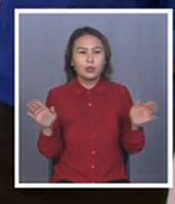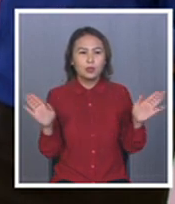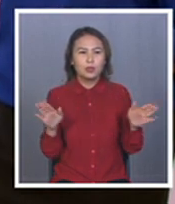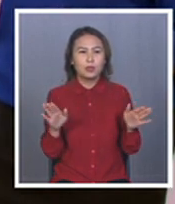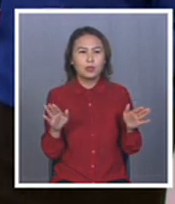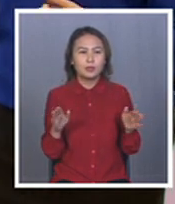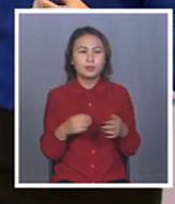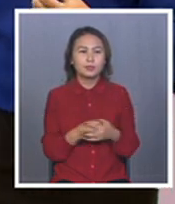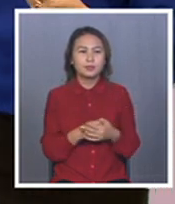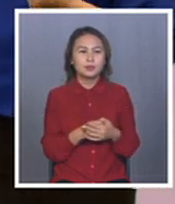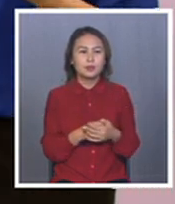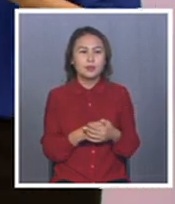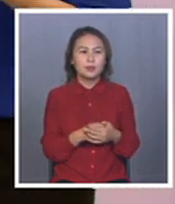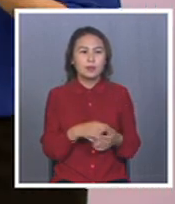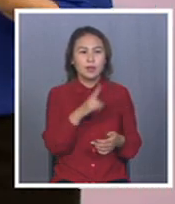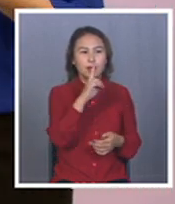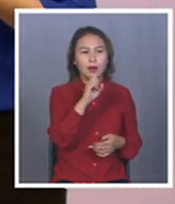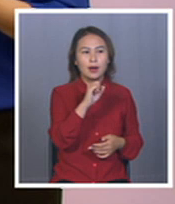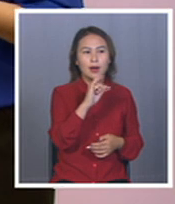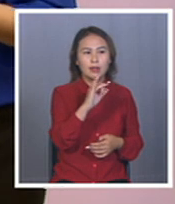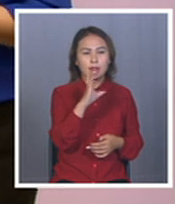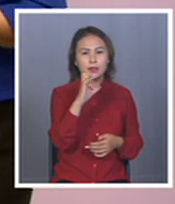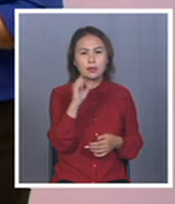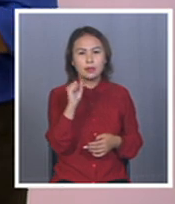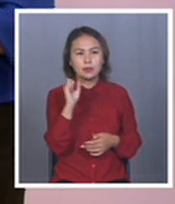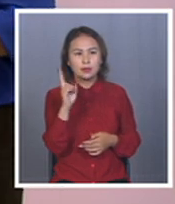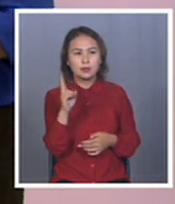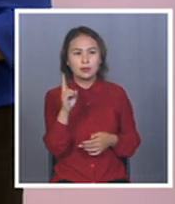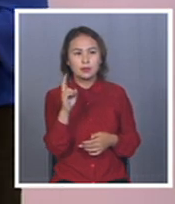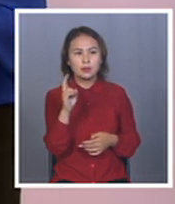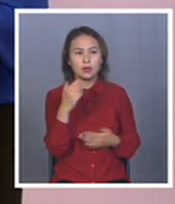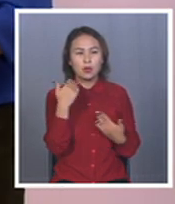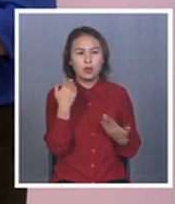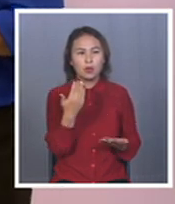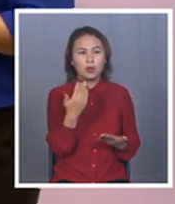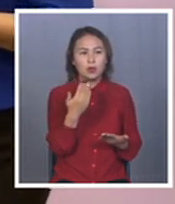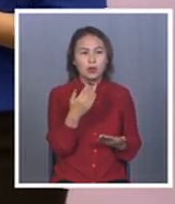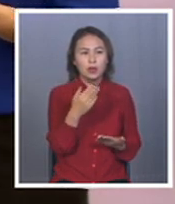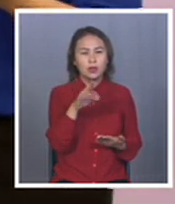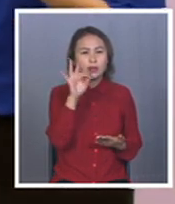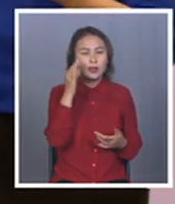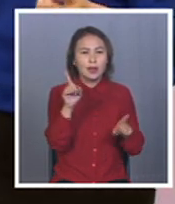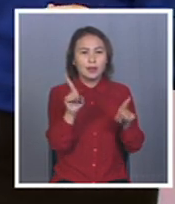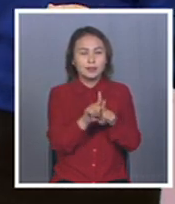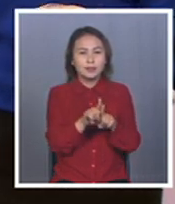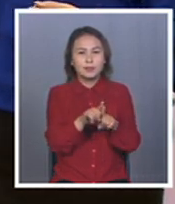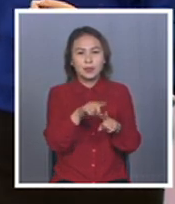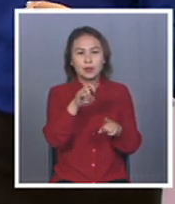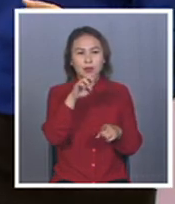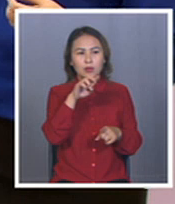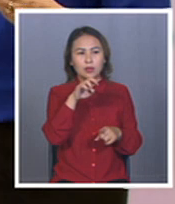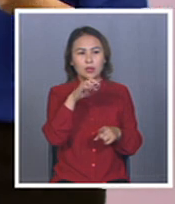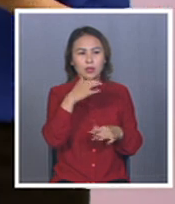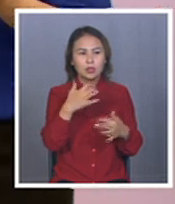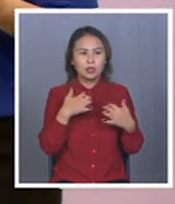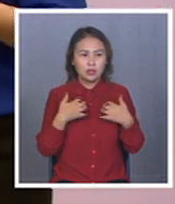балалар, е? Енді қарсақ кездесті, бағана кездестірдік қой мәтінде. Қарсақ түлкі тұқымдас жыртқыш,